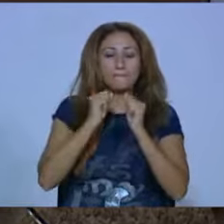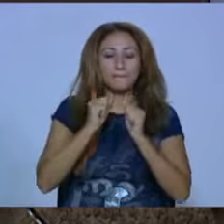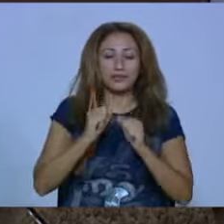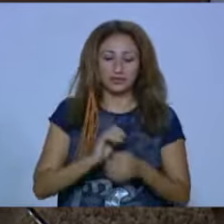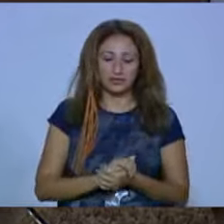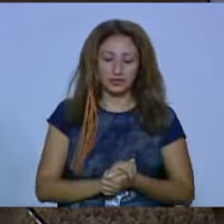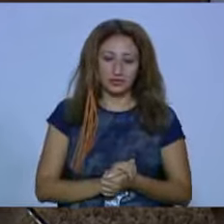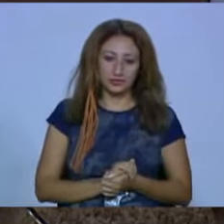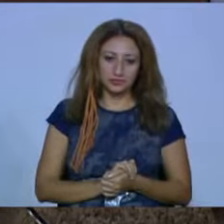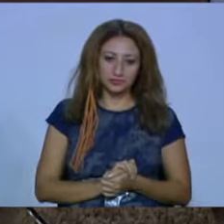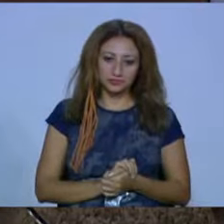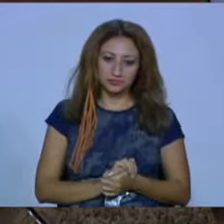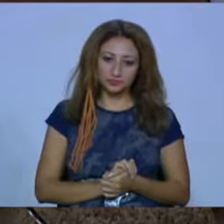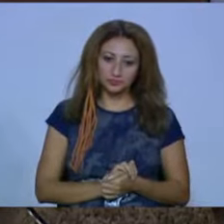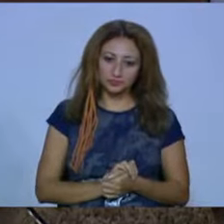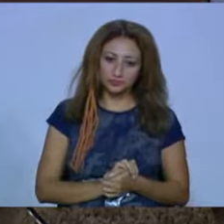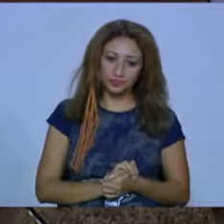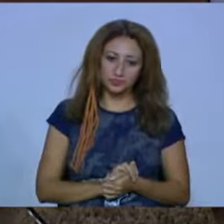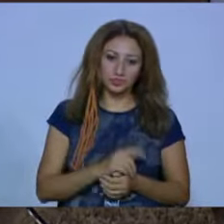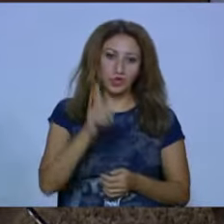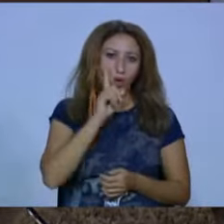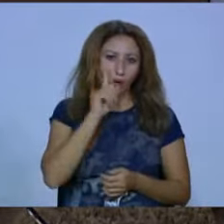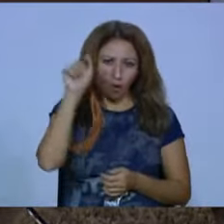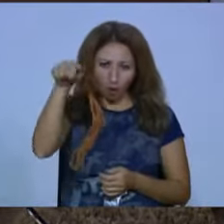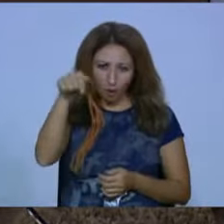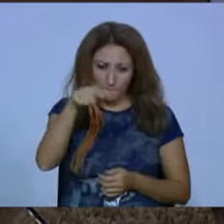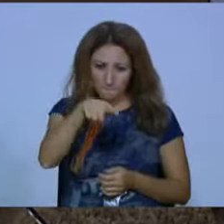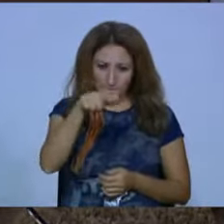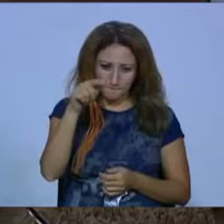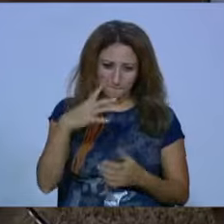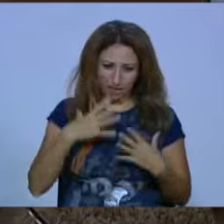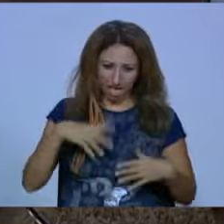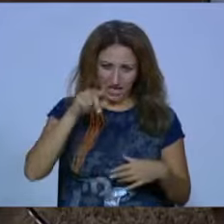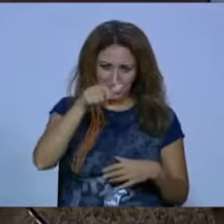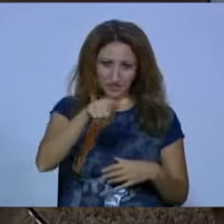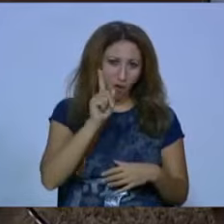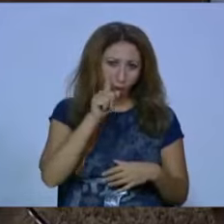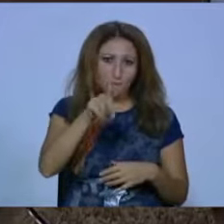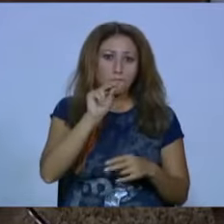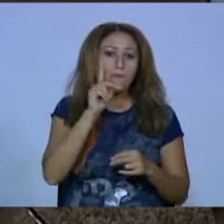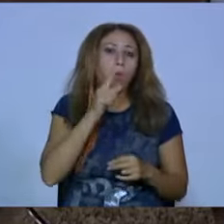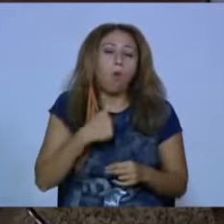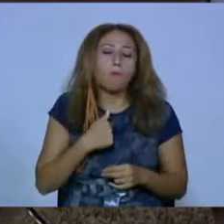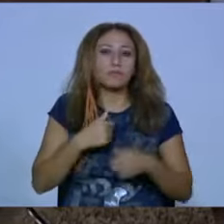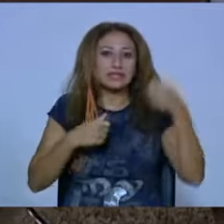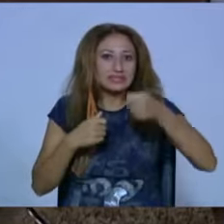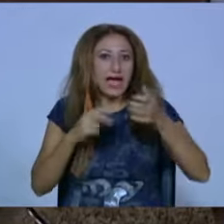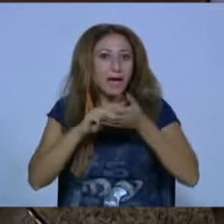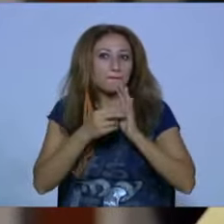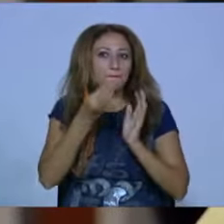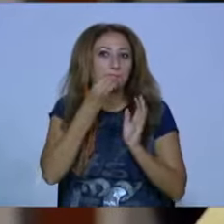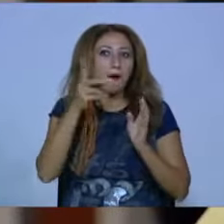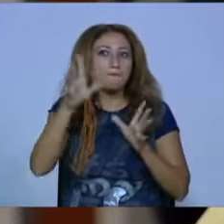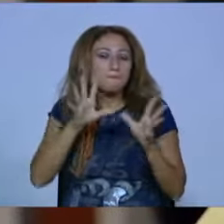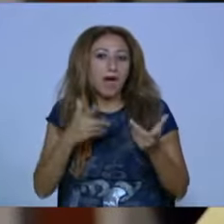لمامته الله يرحمها دي كانت زي امي يعني. عادي جدا اكلمها، عاملين ايه يا حاجه النهارده، اكل